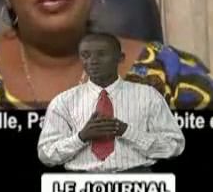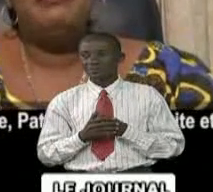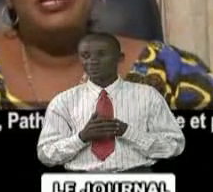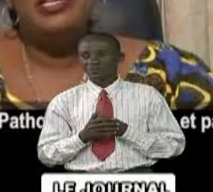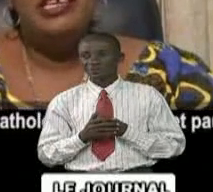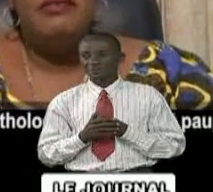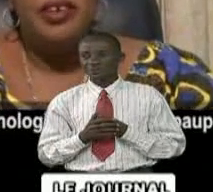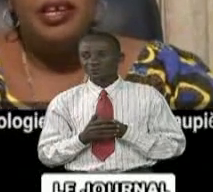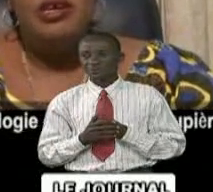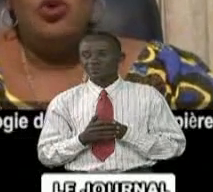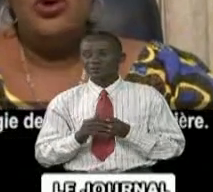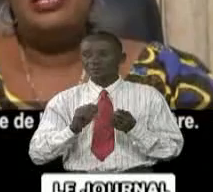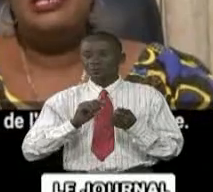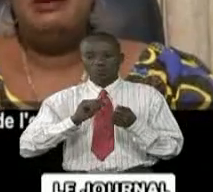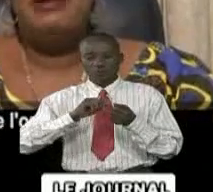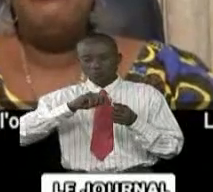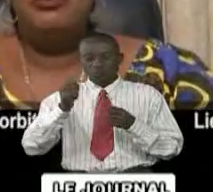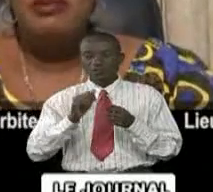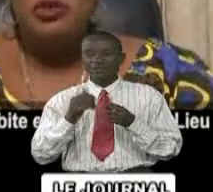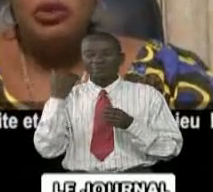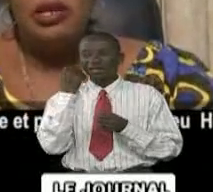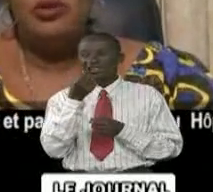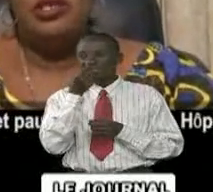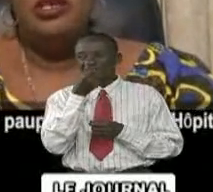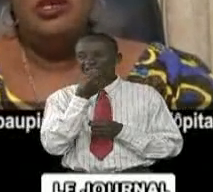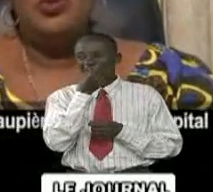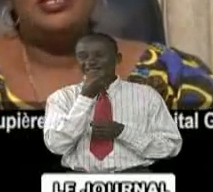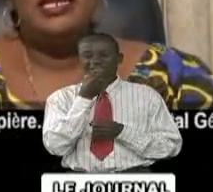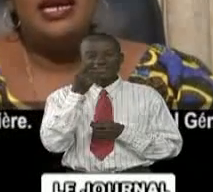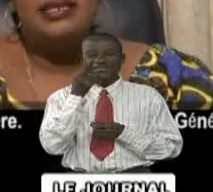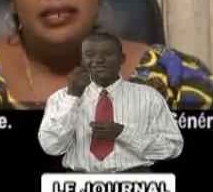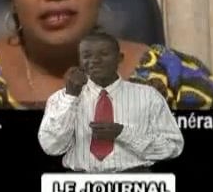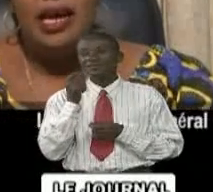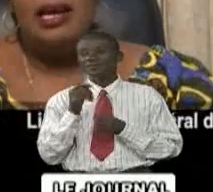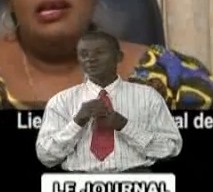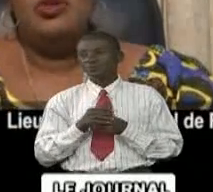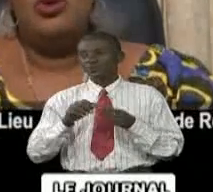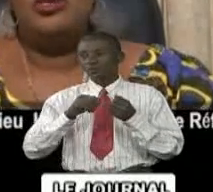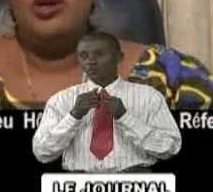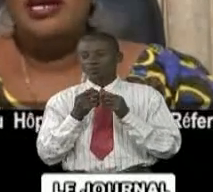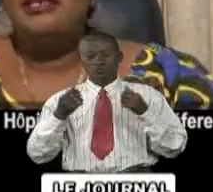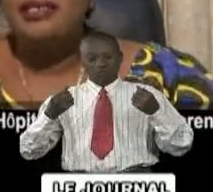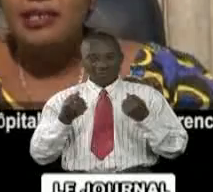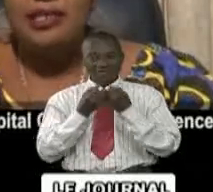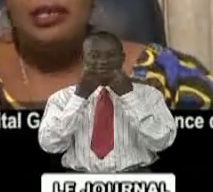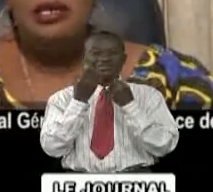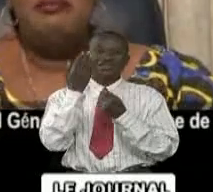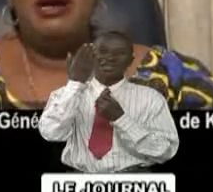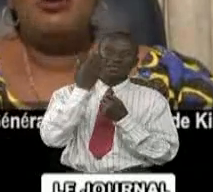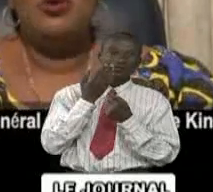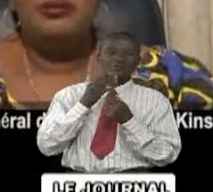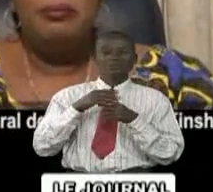oyo babengi bec de lièvre, oyo azali na malformation elongi, to asalaka accident, to azwaka